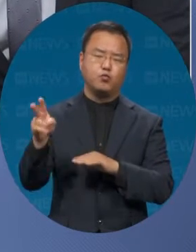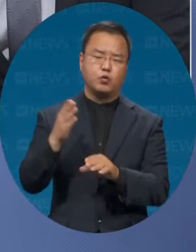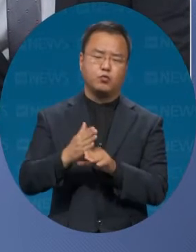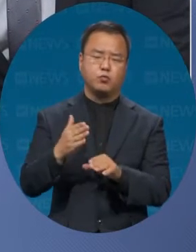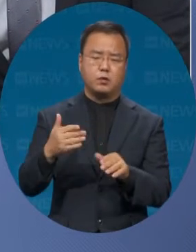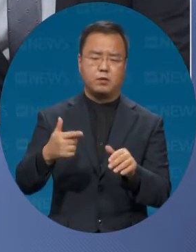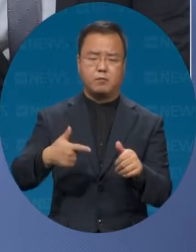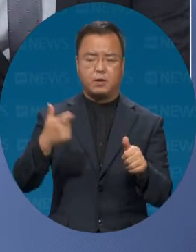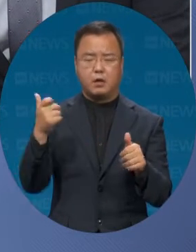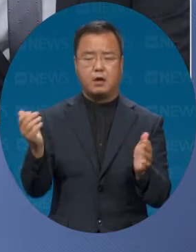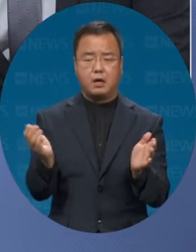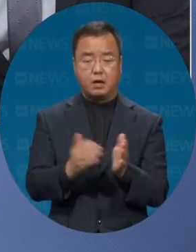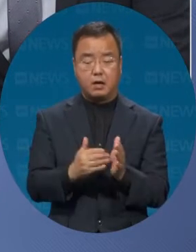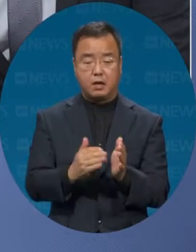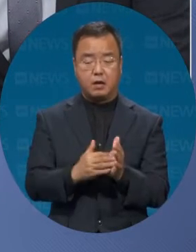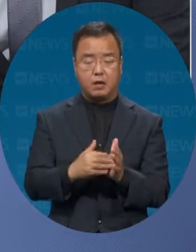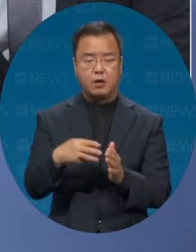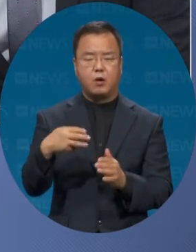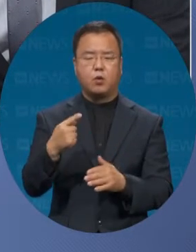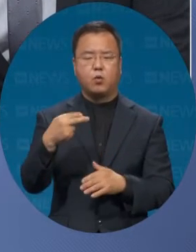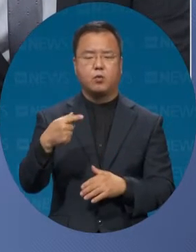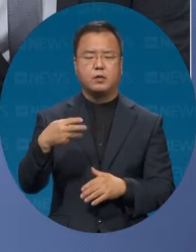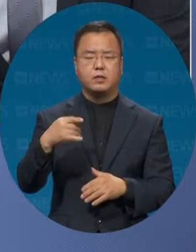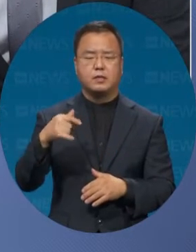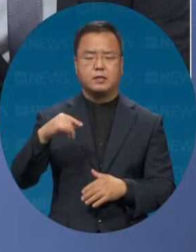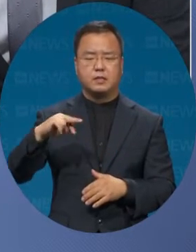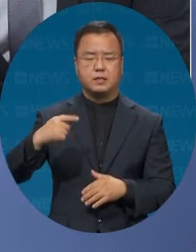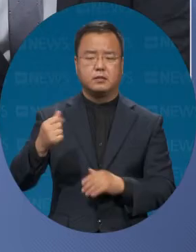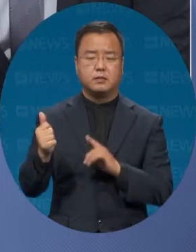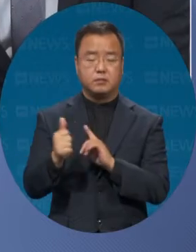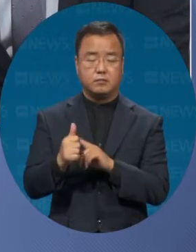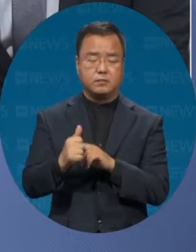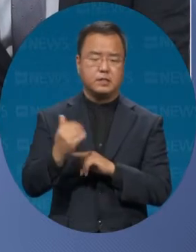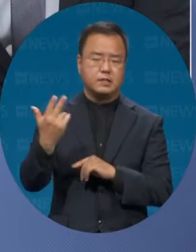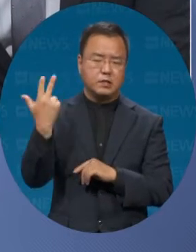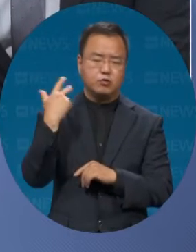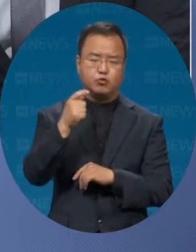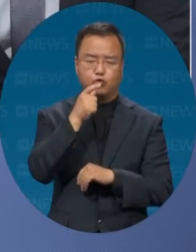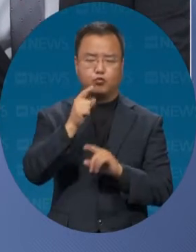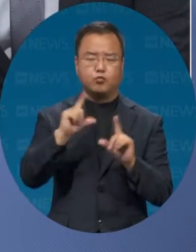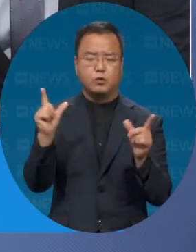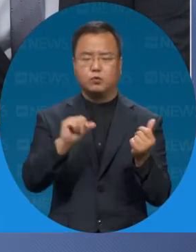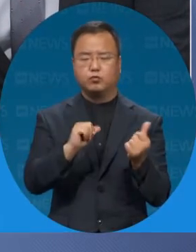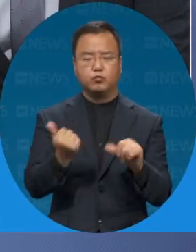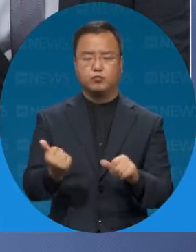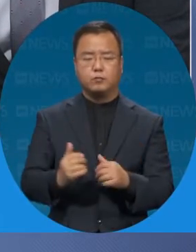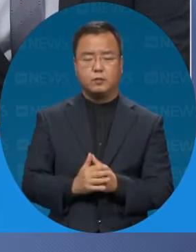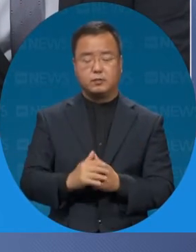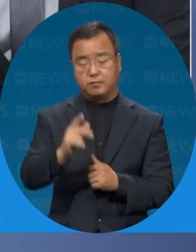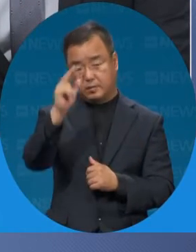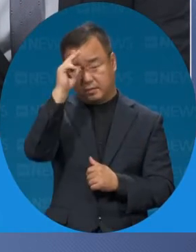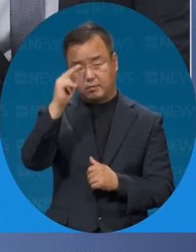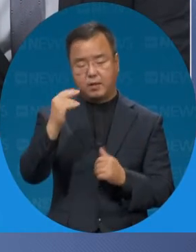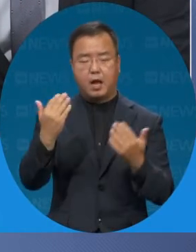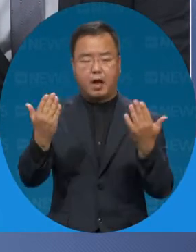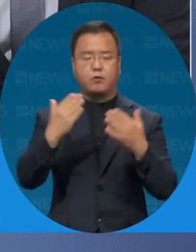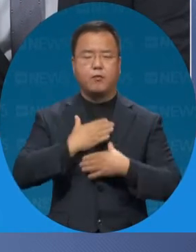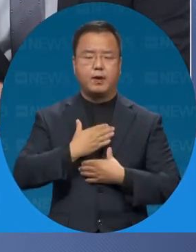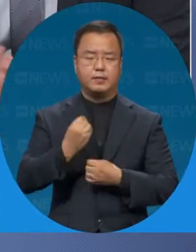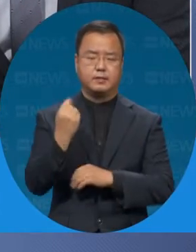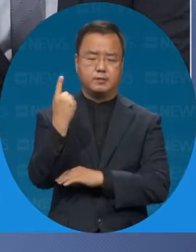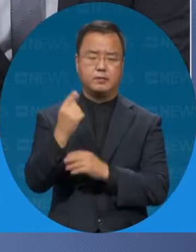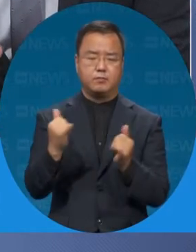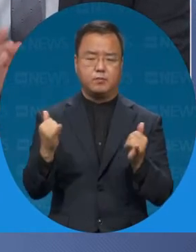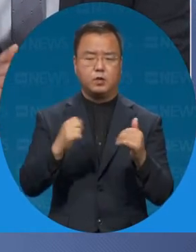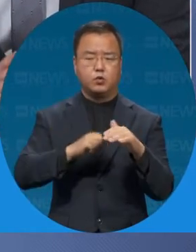의 줄 이상 이번에 있던 로드리게스는 결국 지난주 수율 사망했습니다 롱비치 경찰은 학교 안전 요원이 다른